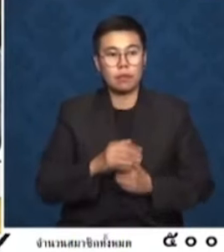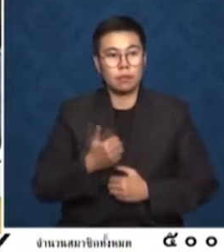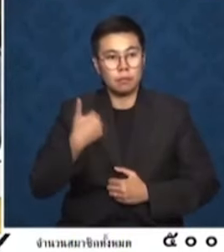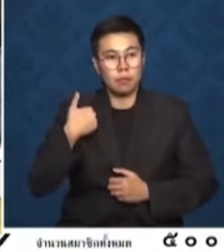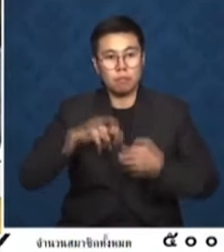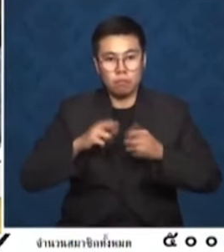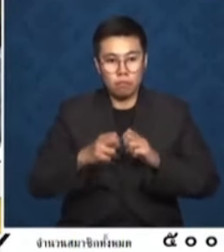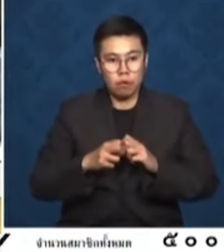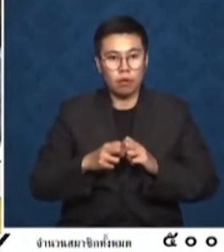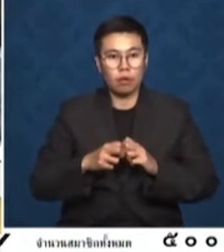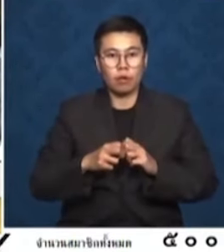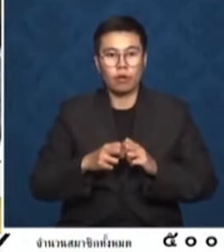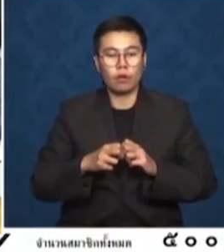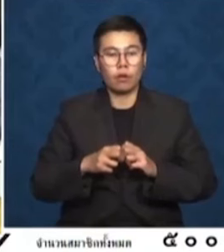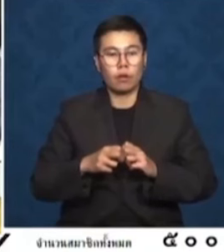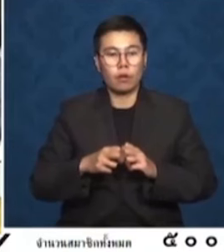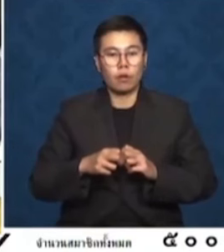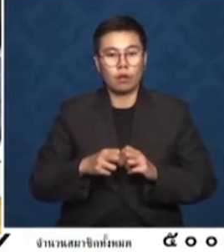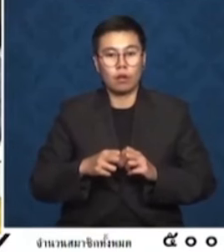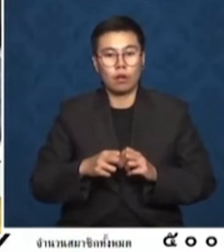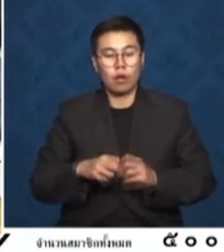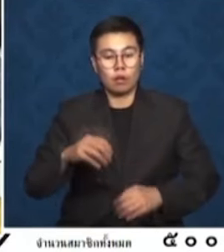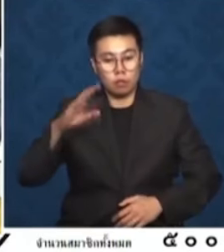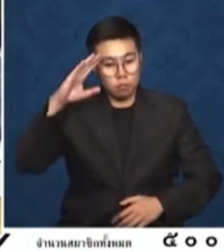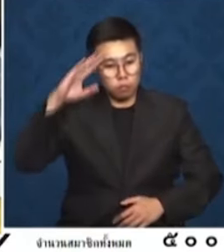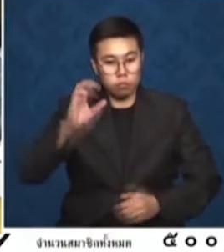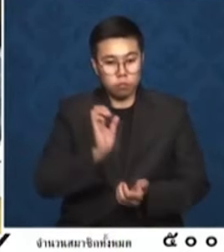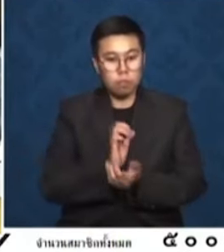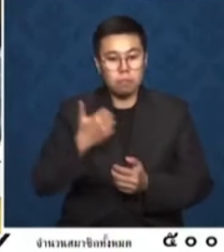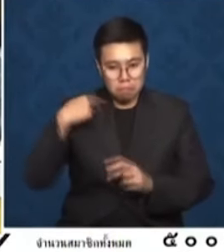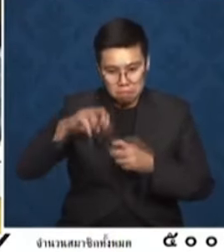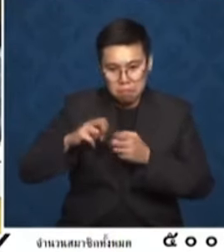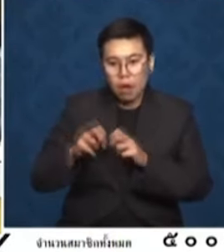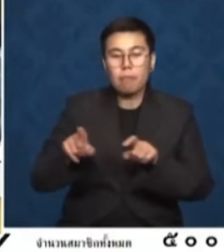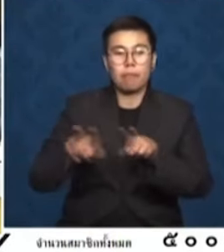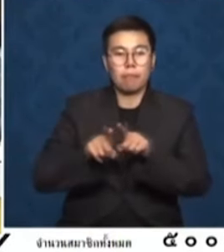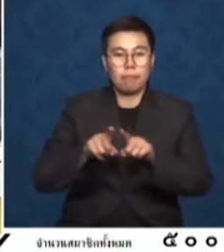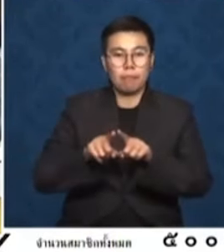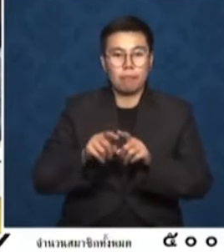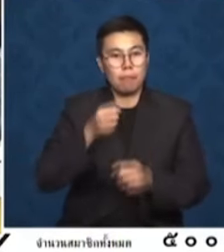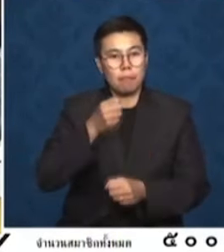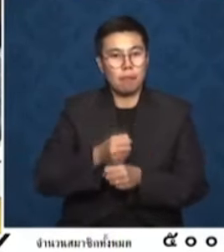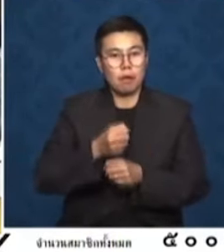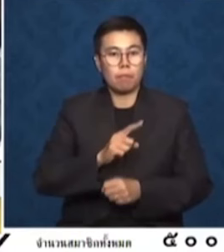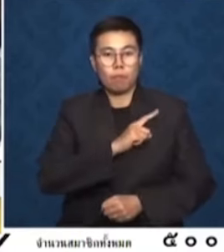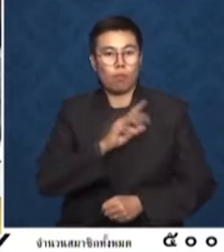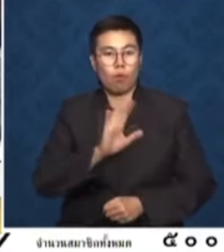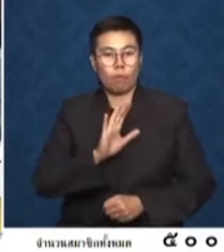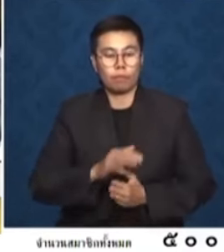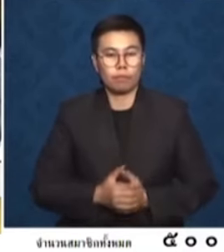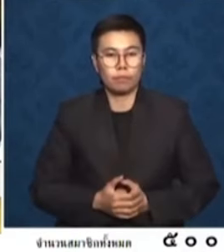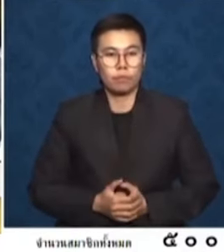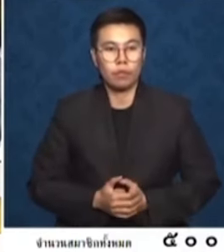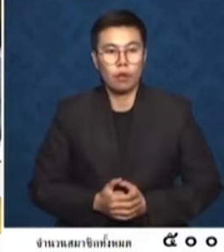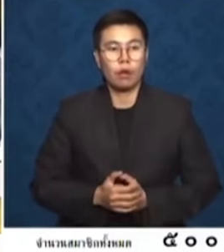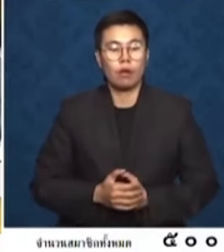ของการละเลยการปฏิบัติหน้าที่ก็เป็นไปได้ท่านประธานที่เคารพครับผมขออนุญาตอีกครั้งนึงนะครับขออนุญาตแสดงจุดยืนของพรรคพลัง